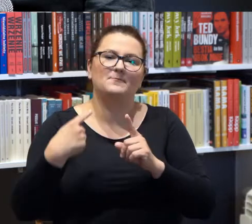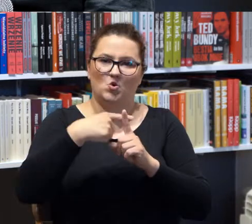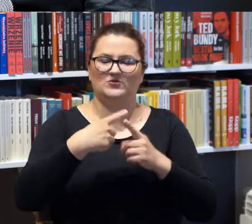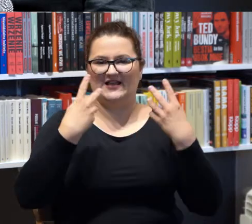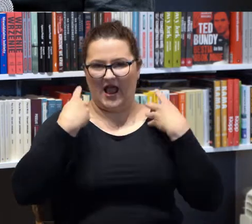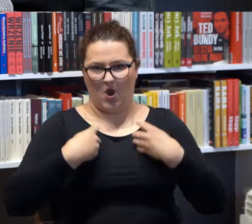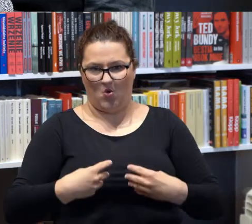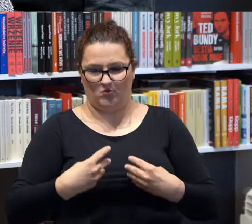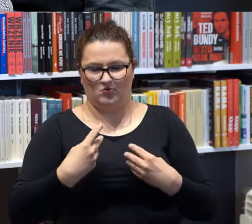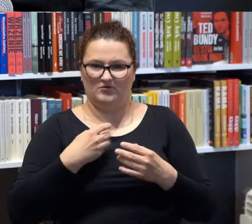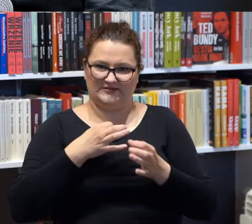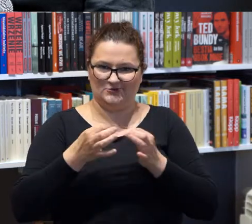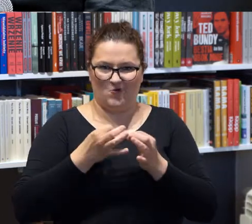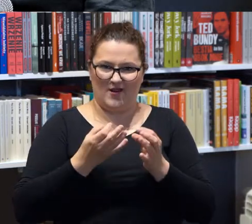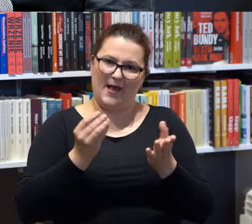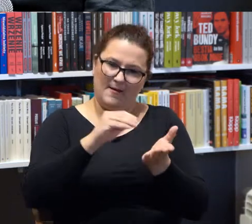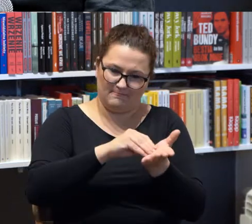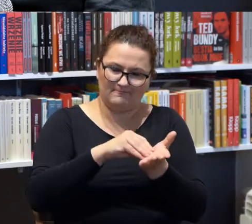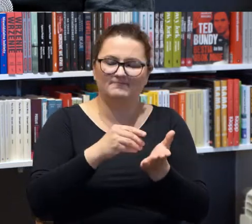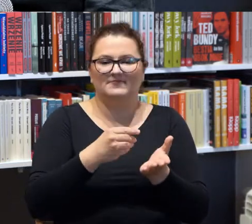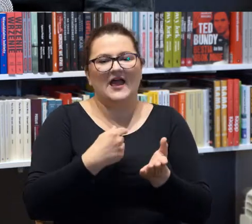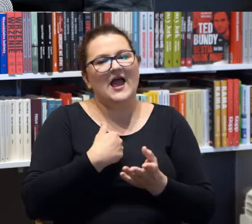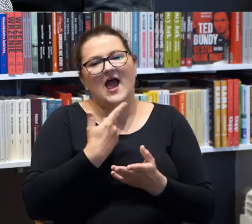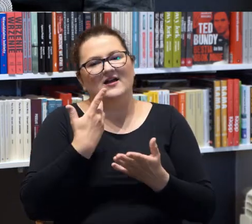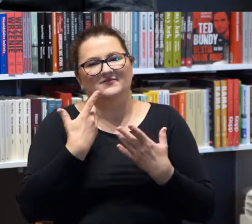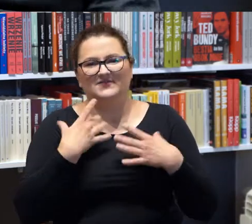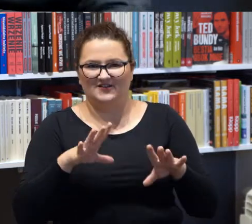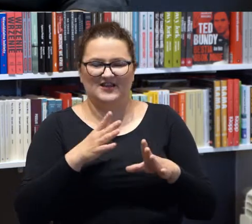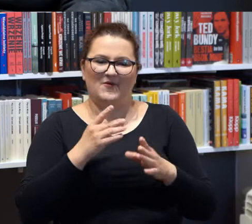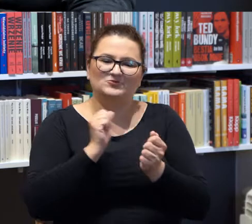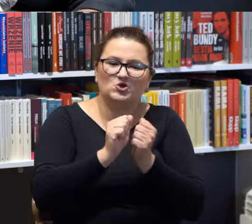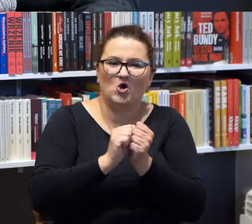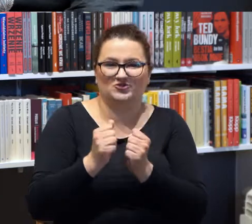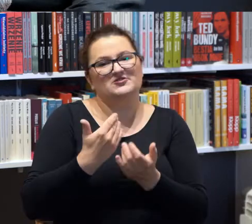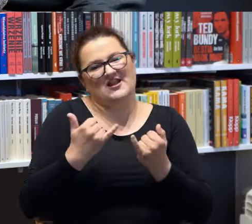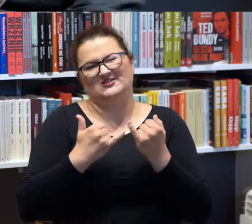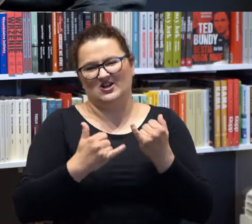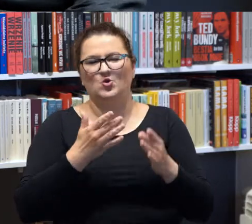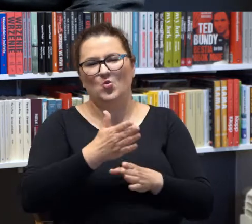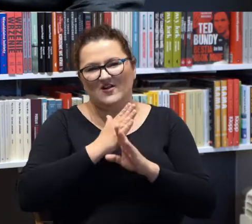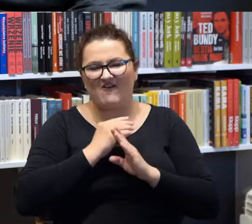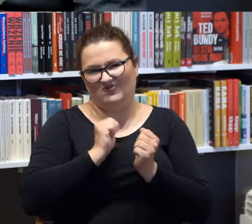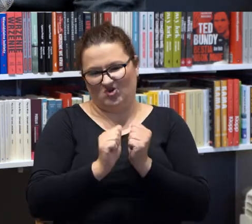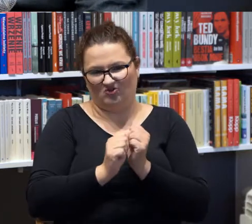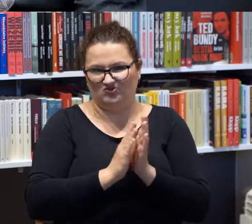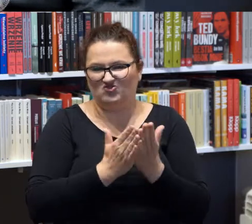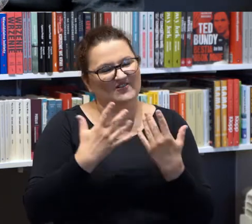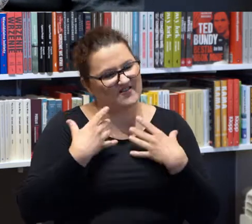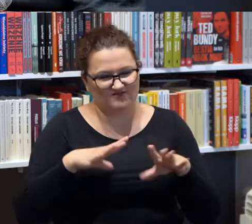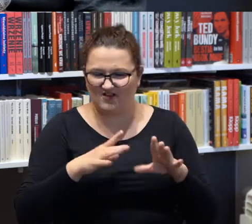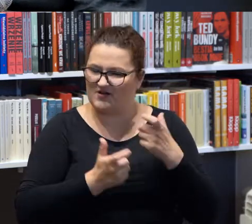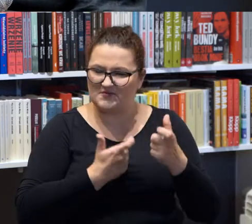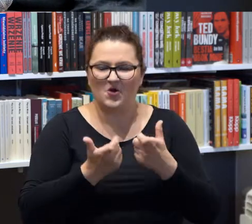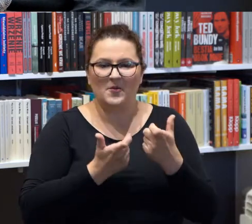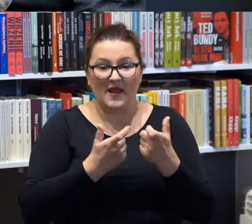chciałam szkodzić całości tym ukrywaniem się. Zresztą w ogóle nie wierzę i chciałabym to powiedzieć, że